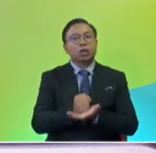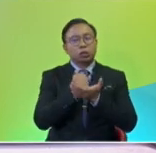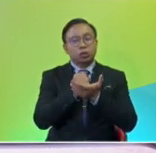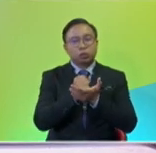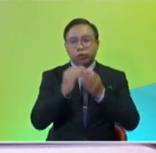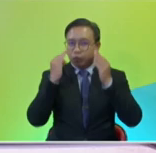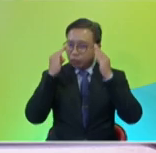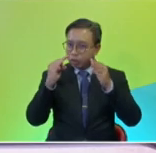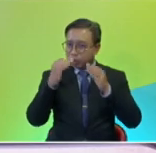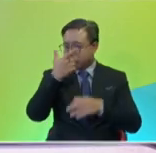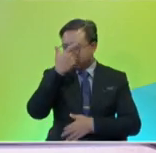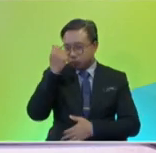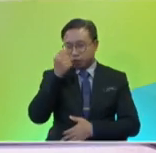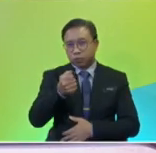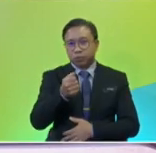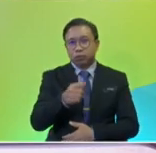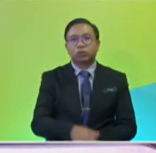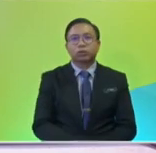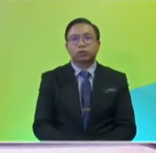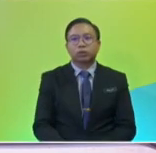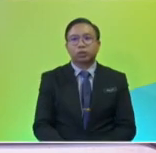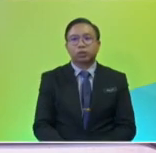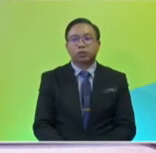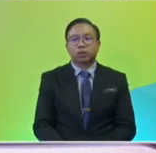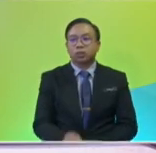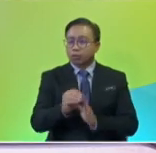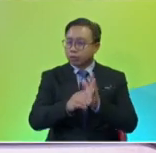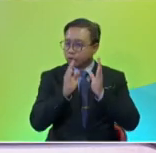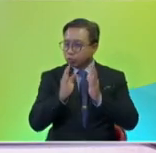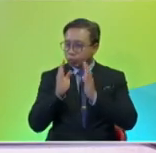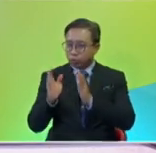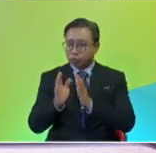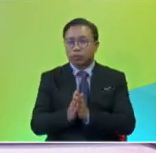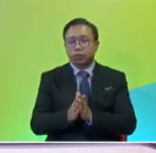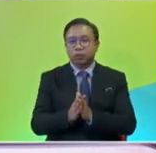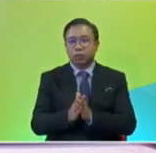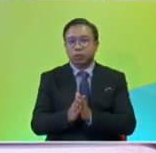berfokus kerana kamu perlu mengkategorikan